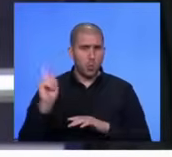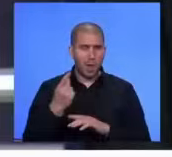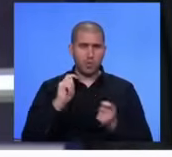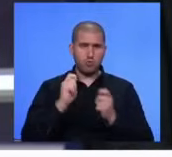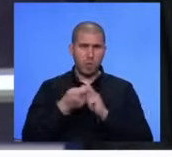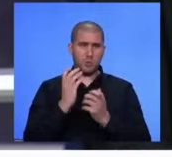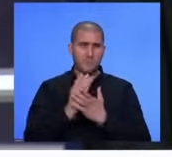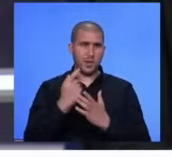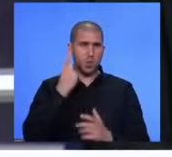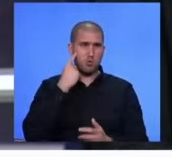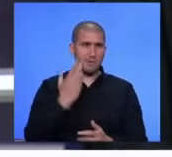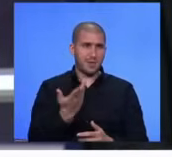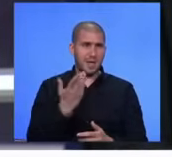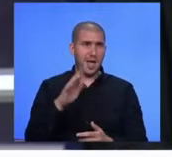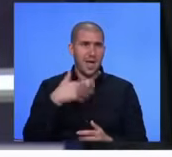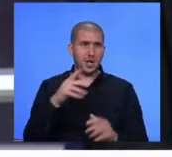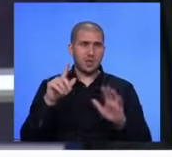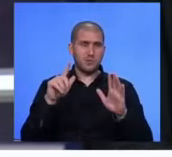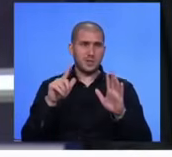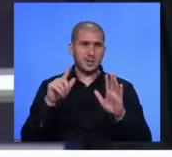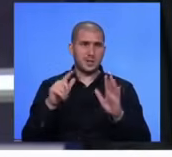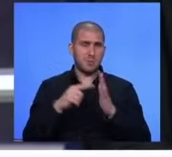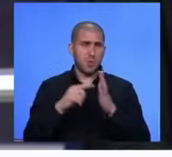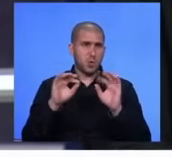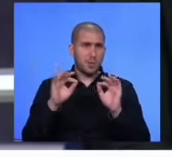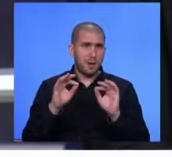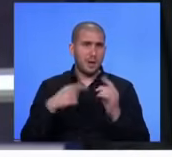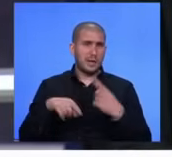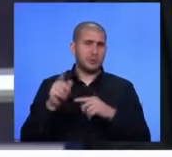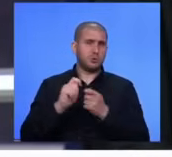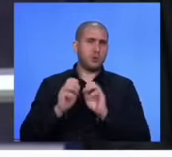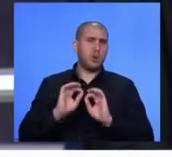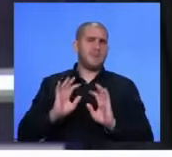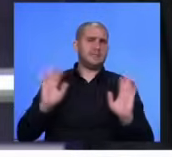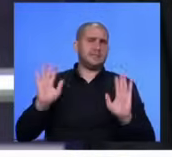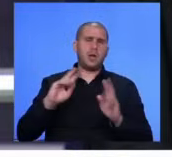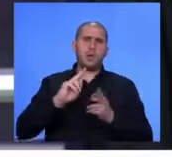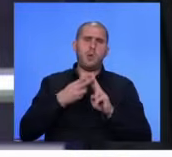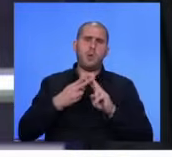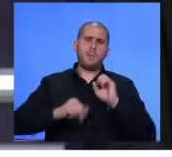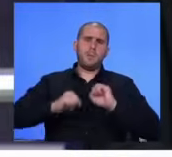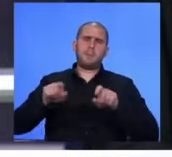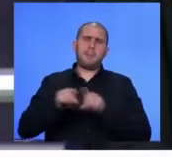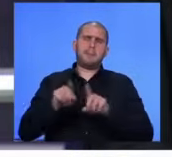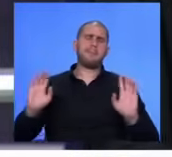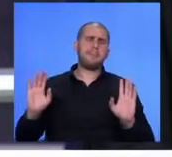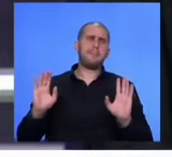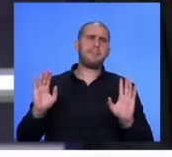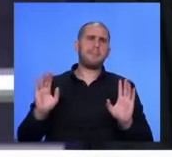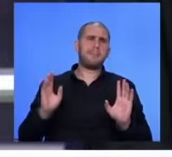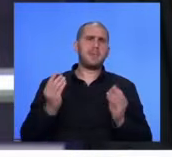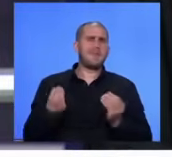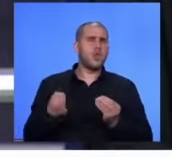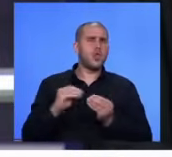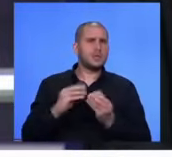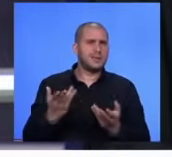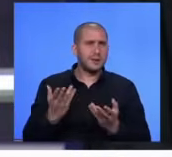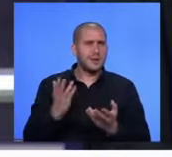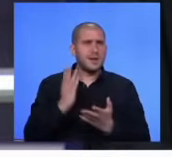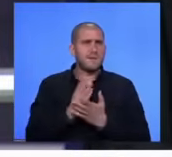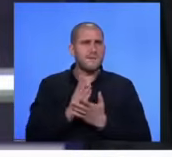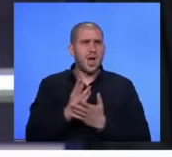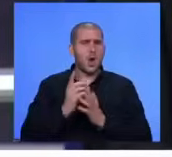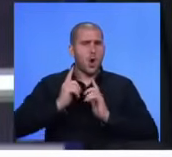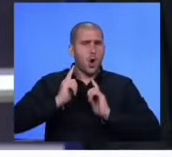אני חושבת, אחרי שביעי לעשירי. אצלהם לא השתנה כלום, עולם כמנהגו נוהג. עוד דבר, לוקחים את